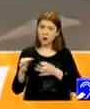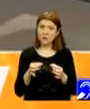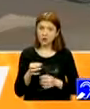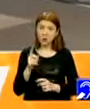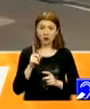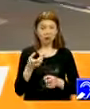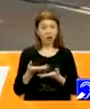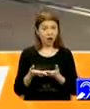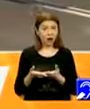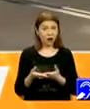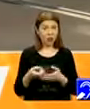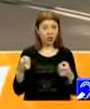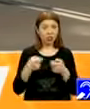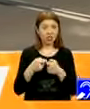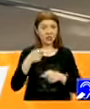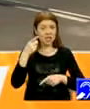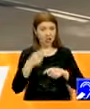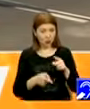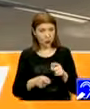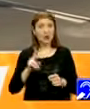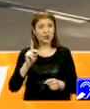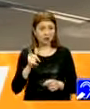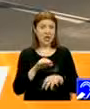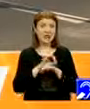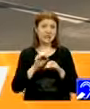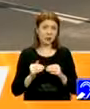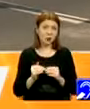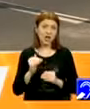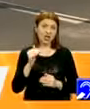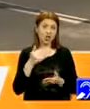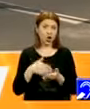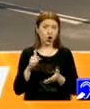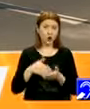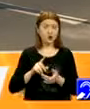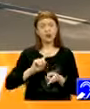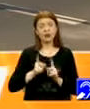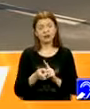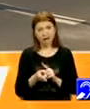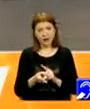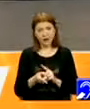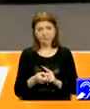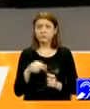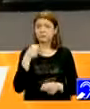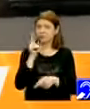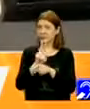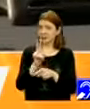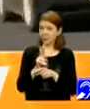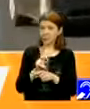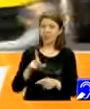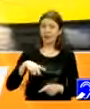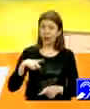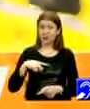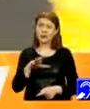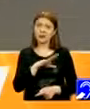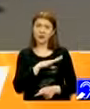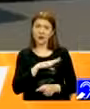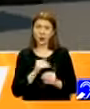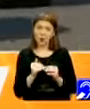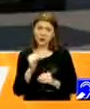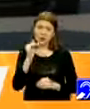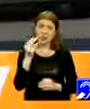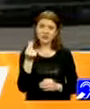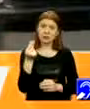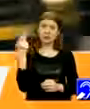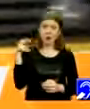dacă această acciză va fi redusă, atunci cu siguranță va crește consumul, dar pe de altă parte ei avertizează că există riscul să crească prețurile